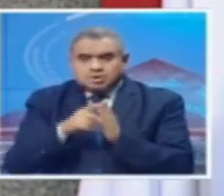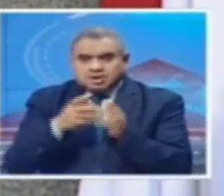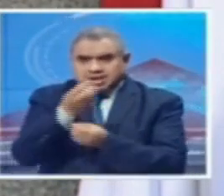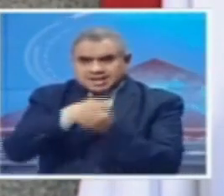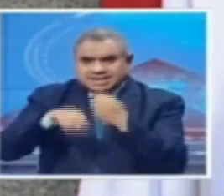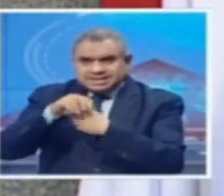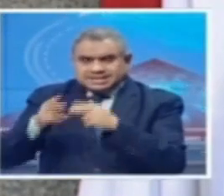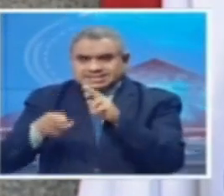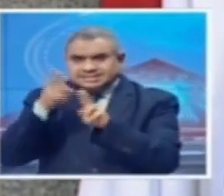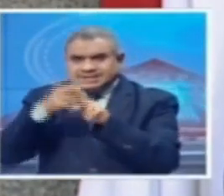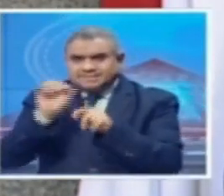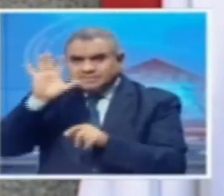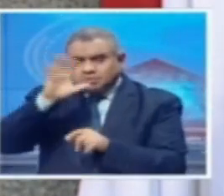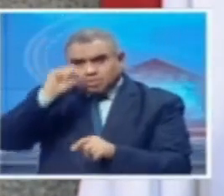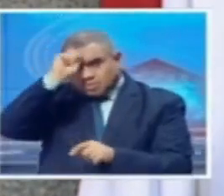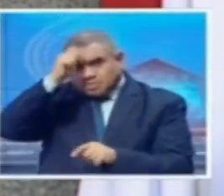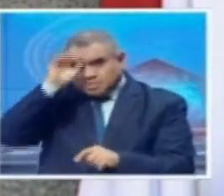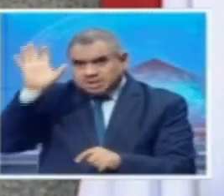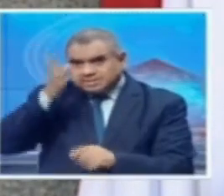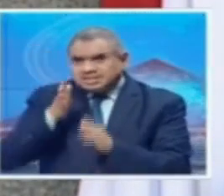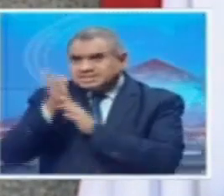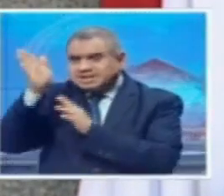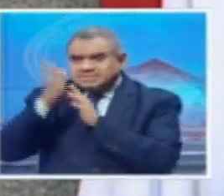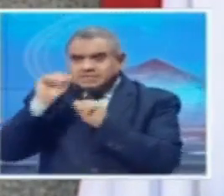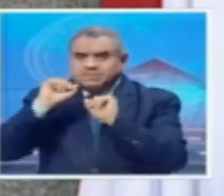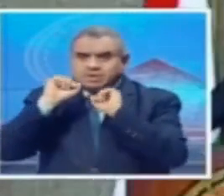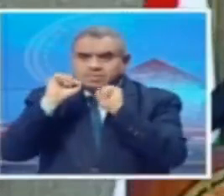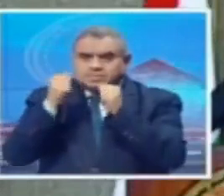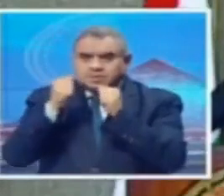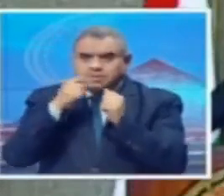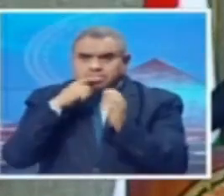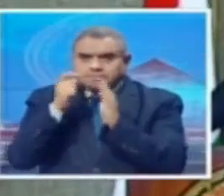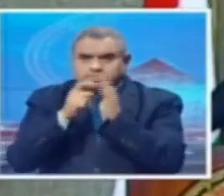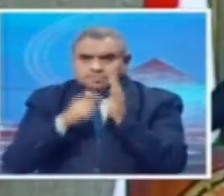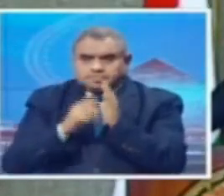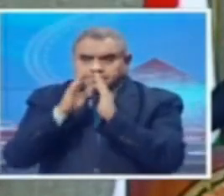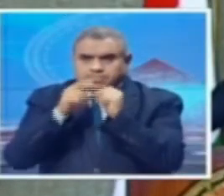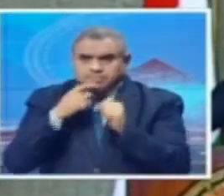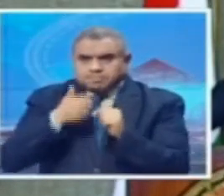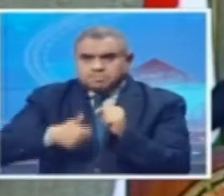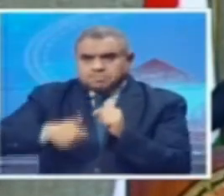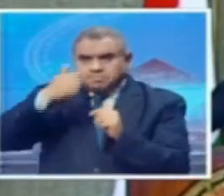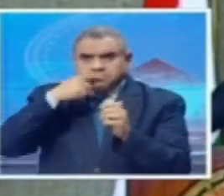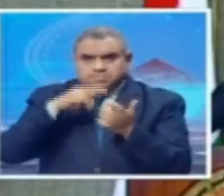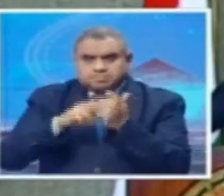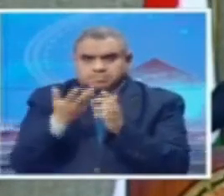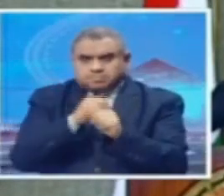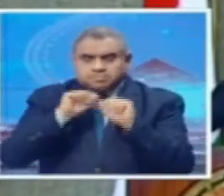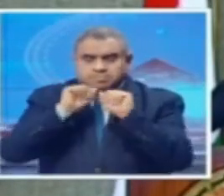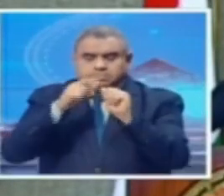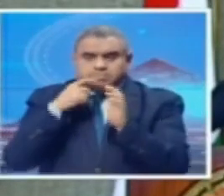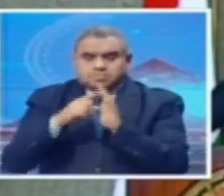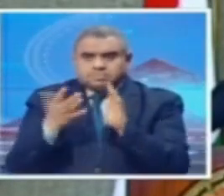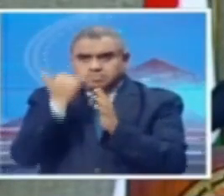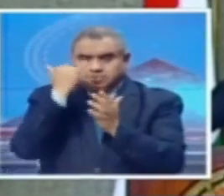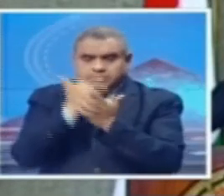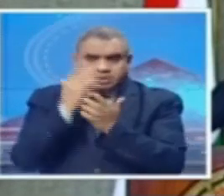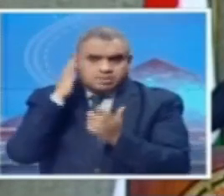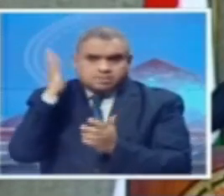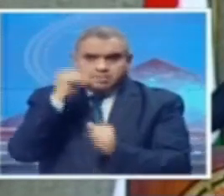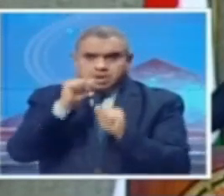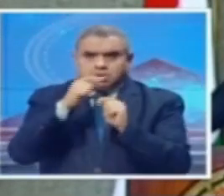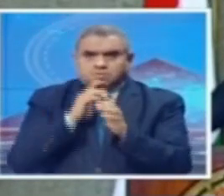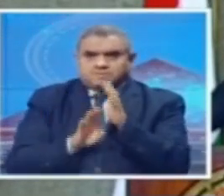أو بالمساهمة في إيقاف الهجرة غير الشرعية. مصر بشكل قاطع تحتل مرتبة الصدارة في هذا بشكل